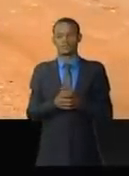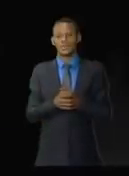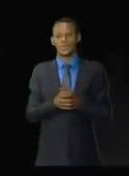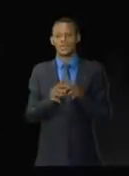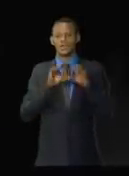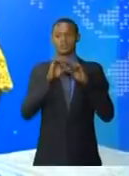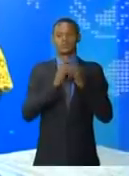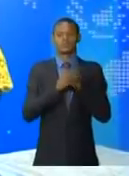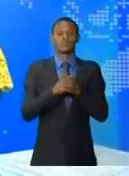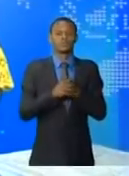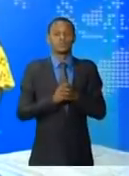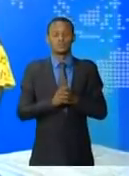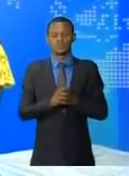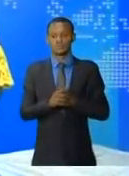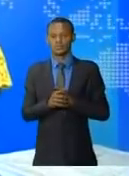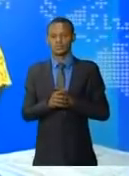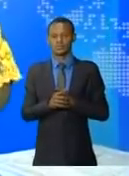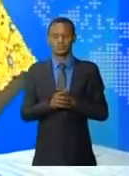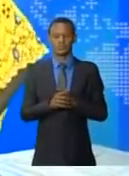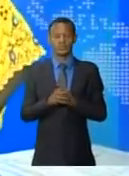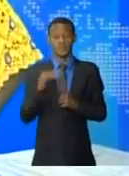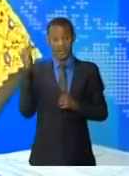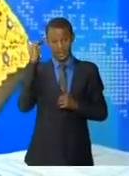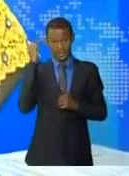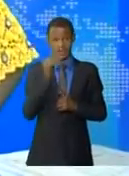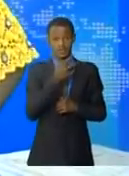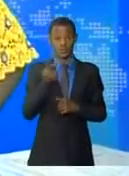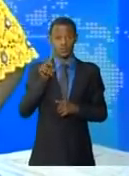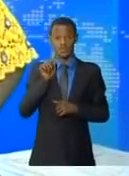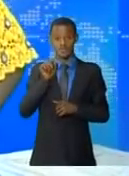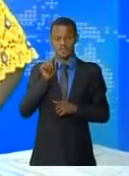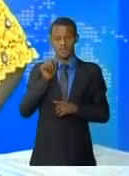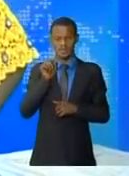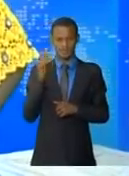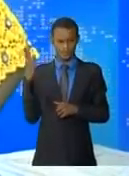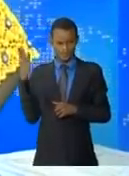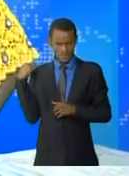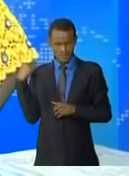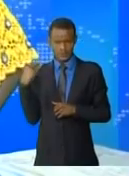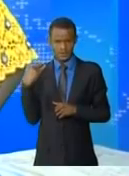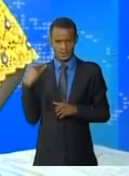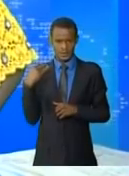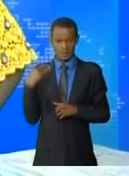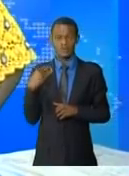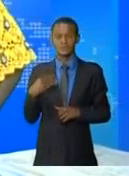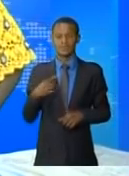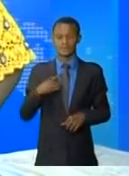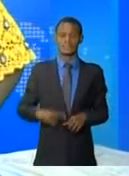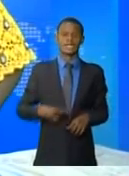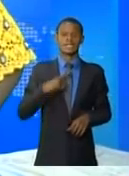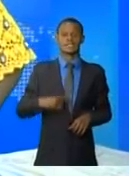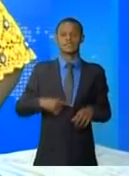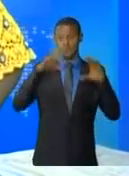réhabilitation. En décembre 2020, la première dame de la République, Denise Nyakiro Tshisekedi, a lancé